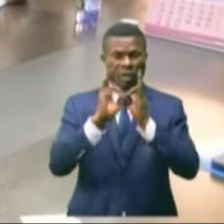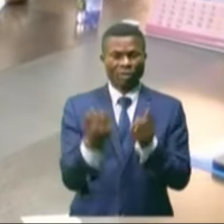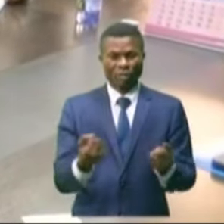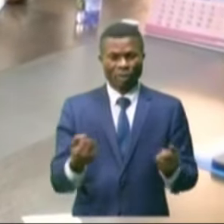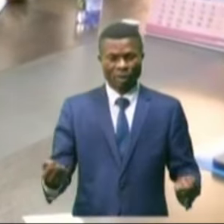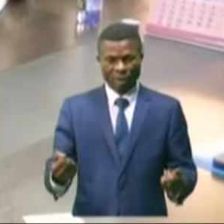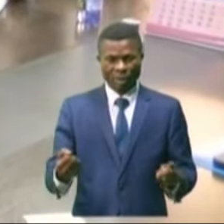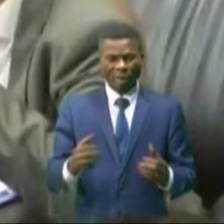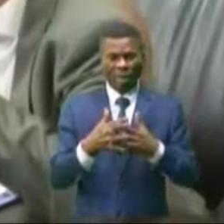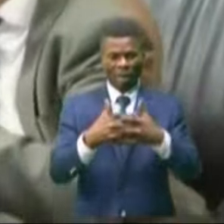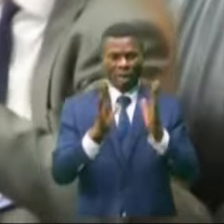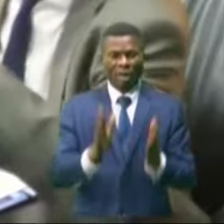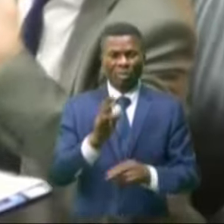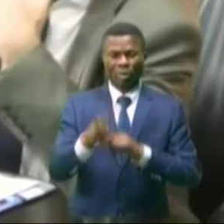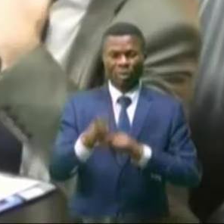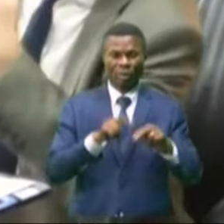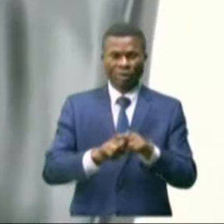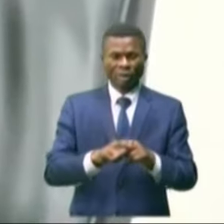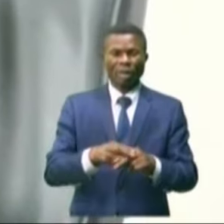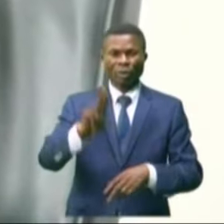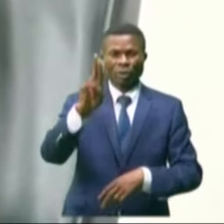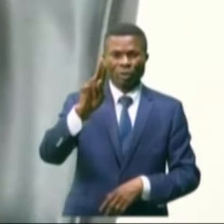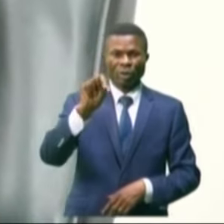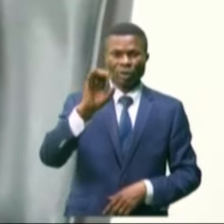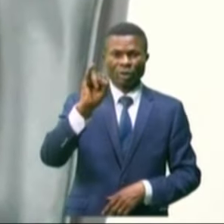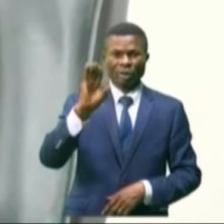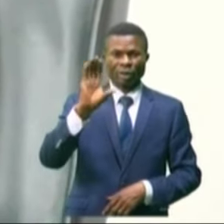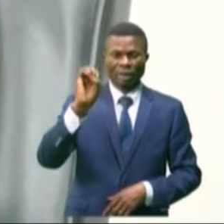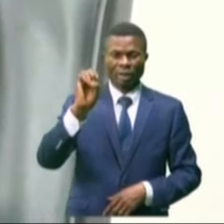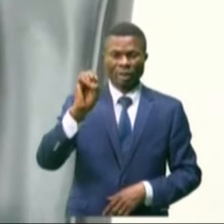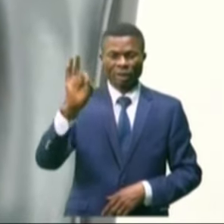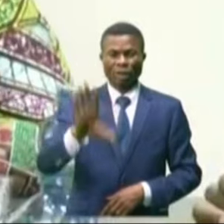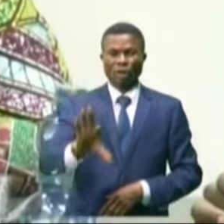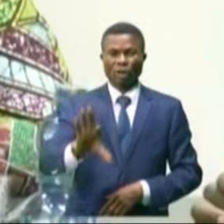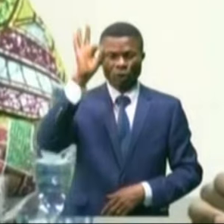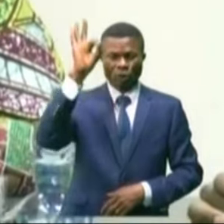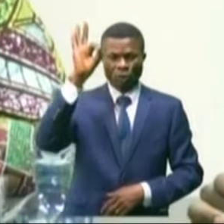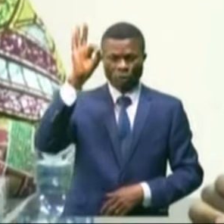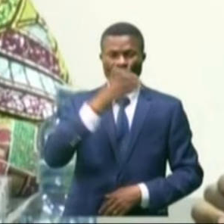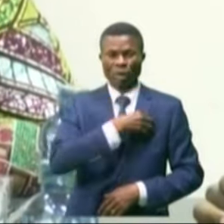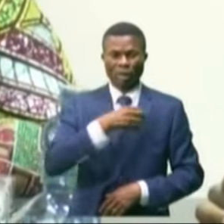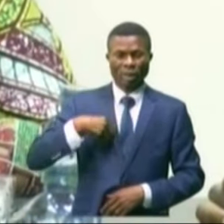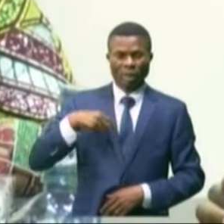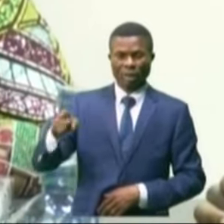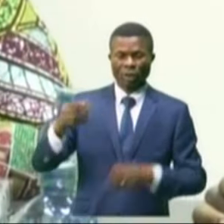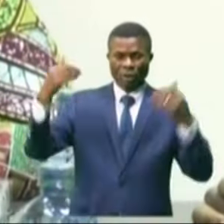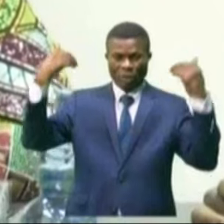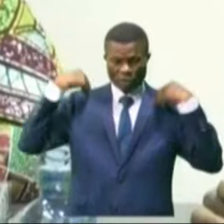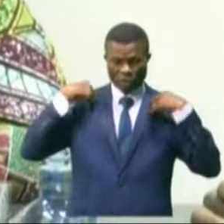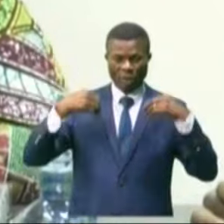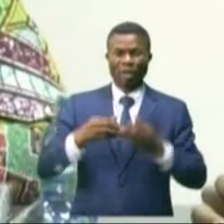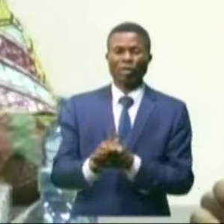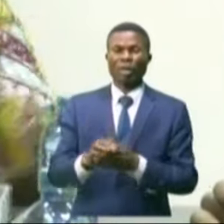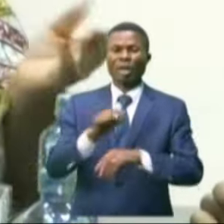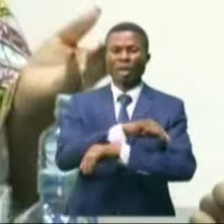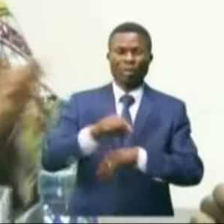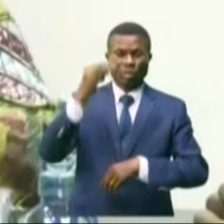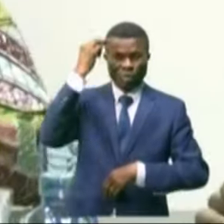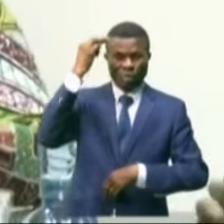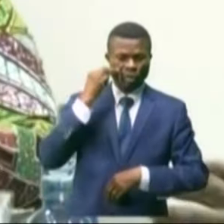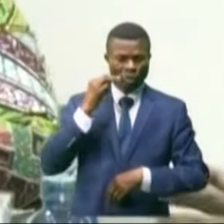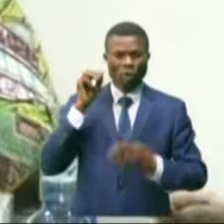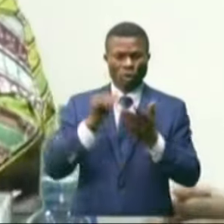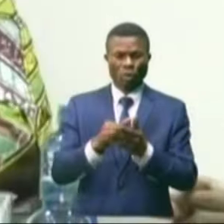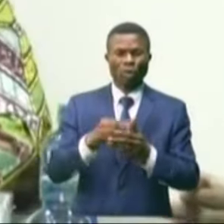un partenaire naturel pour l'UNICEF, salue la nomination de Léonie Kandolo Omoi à la tête de ce portefeuille. Au regard de son